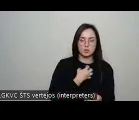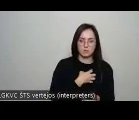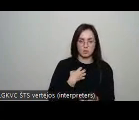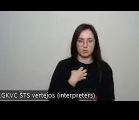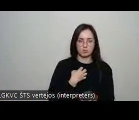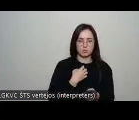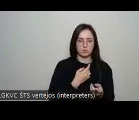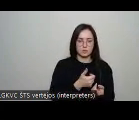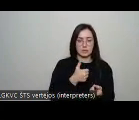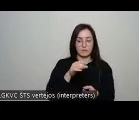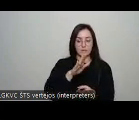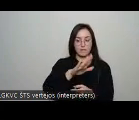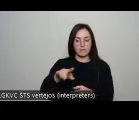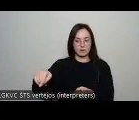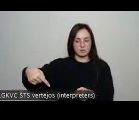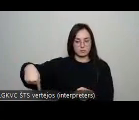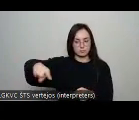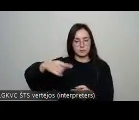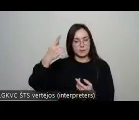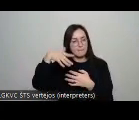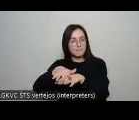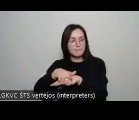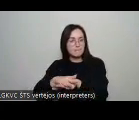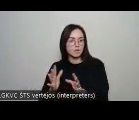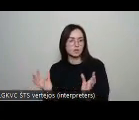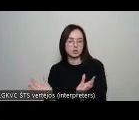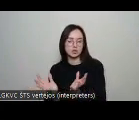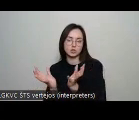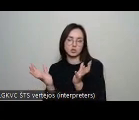jų kognityvinį mąstymą, skatintų